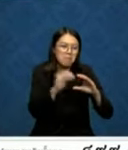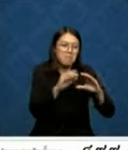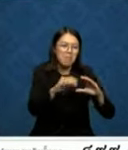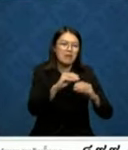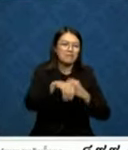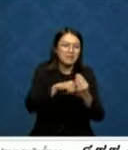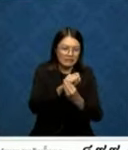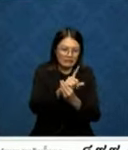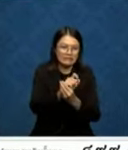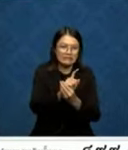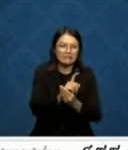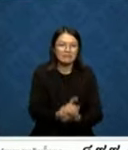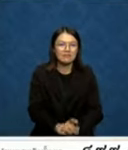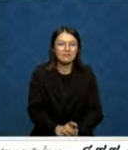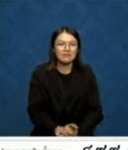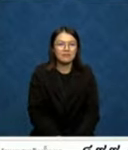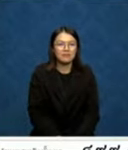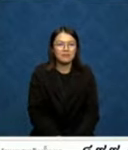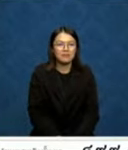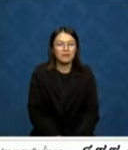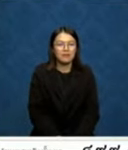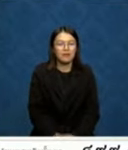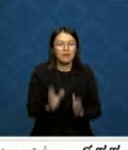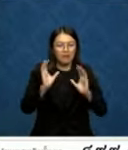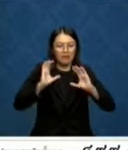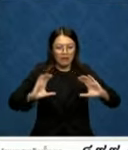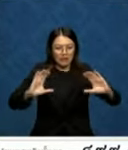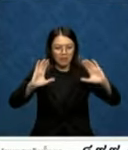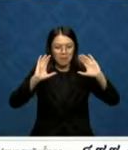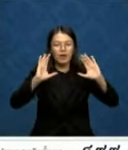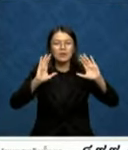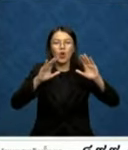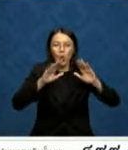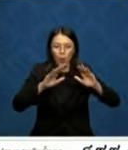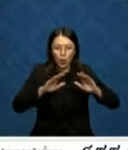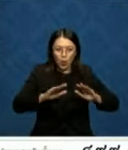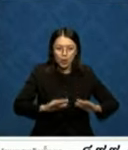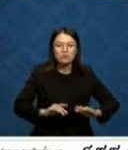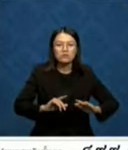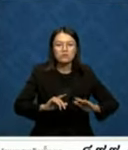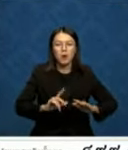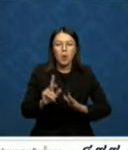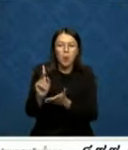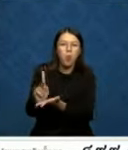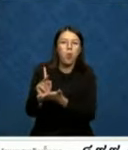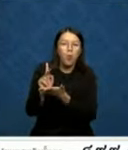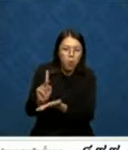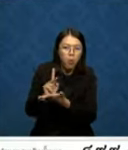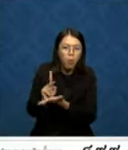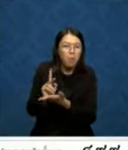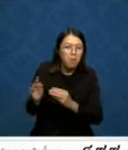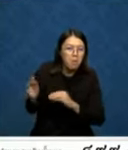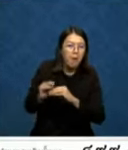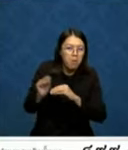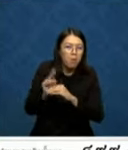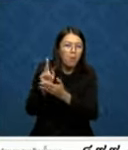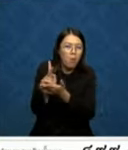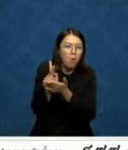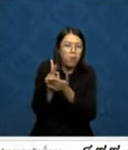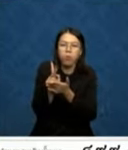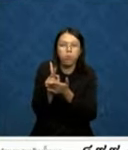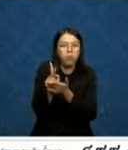จเป็นช่วงเวลาที่รัฐบาลจะต้องปรับลดไม่ใช่กู้เงินเพิ่มผ่านการขาด